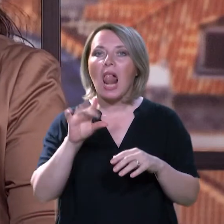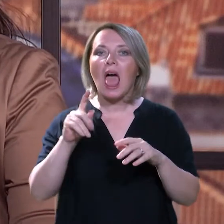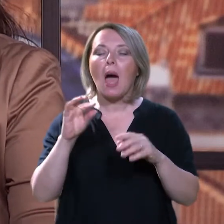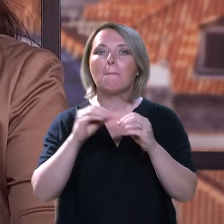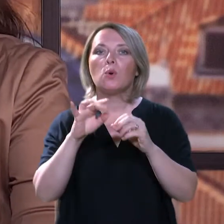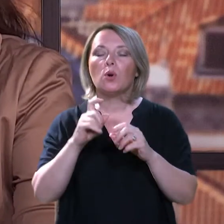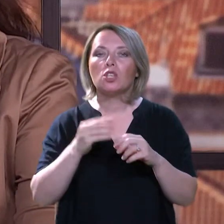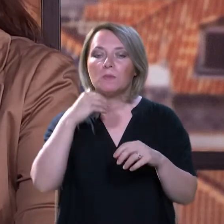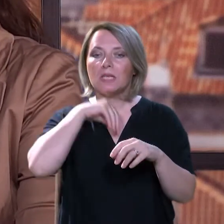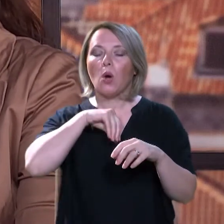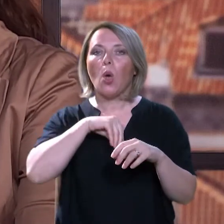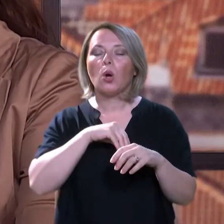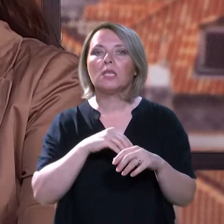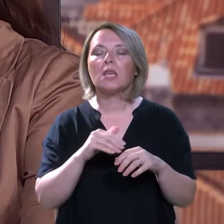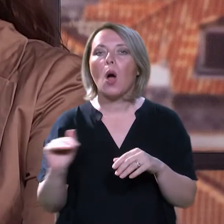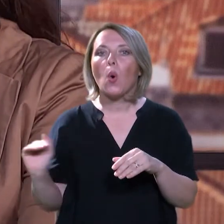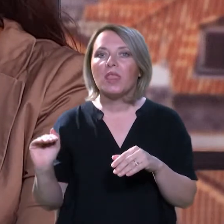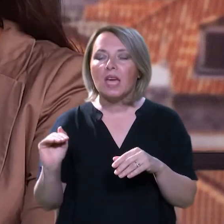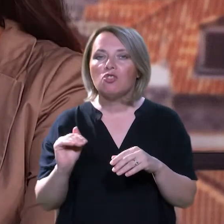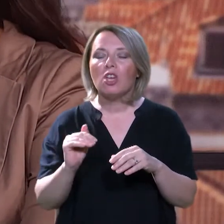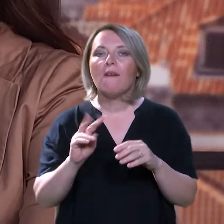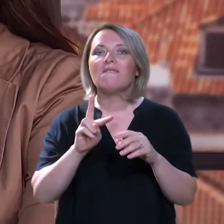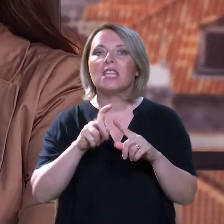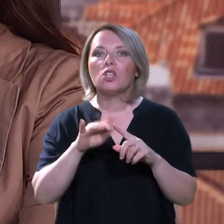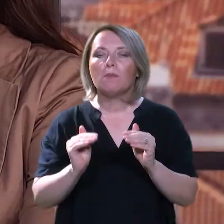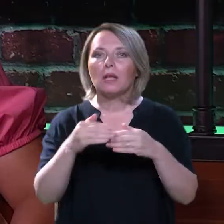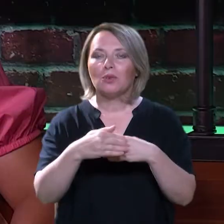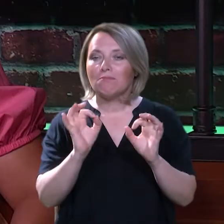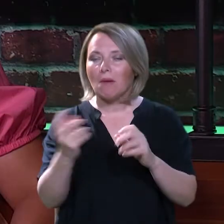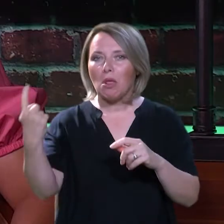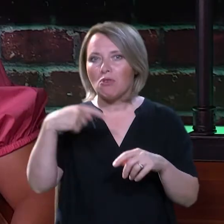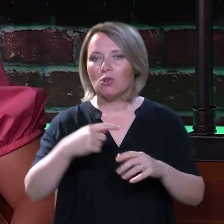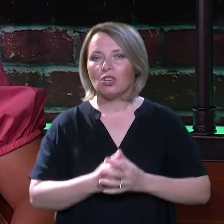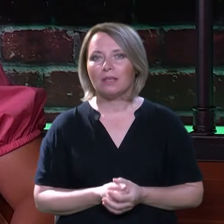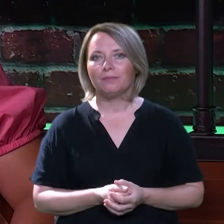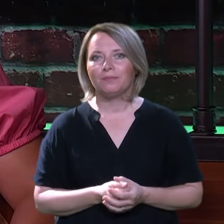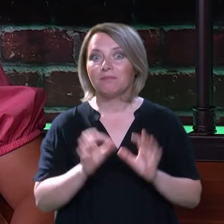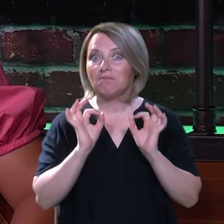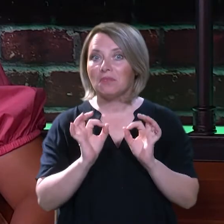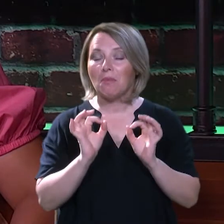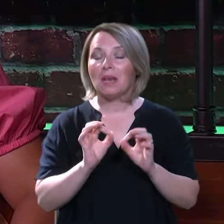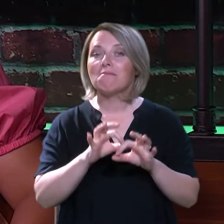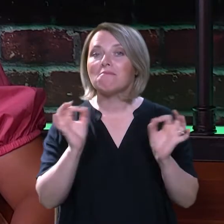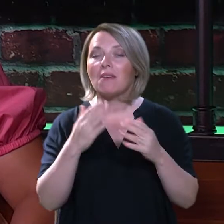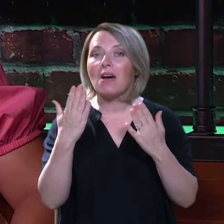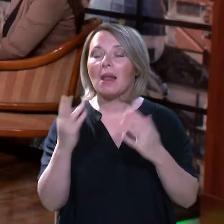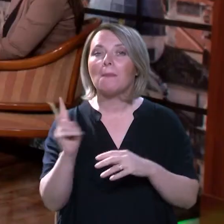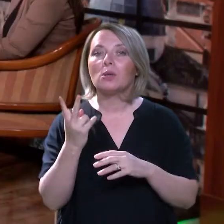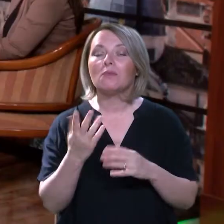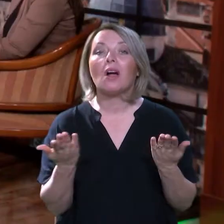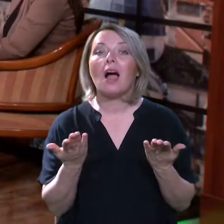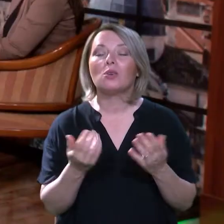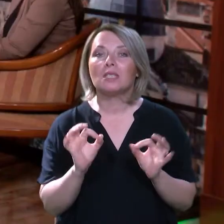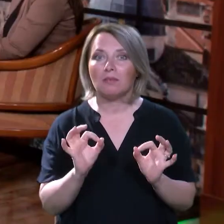Burić, psihologinja u dječjim vrtićima Dubrovnik. Dobro nam došli. Dobar dan, hvala na pozivu. Kako